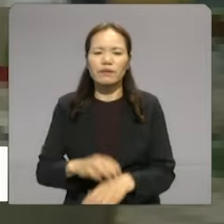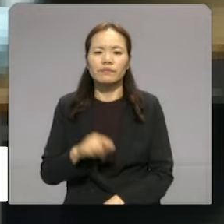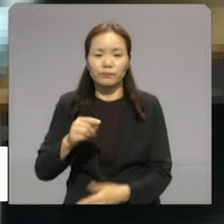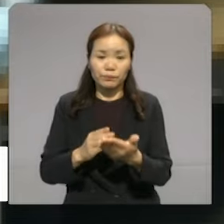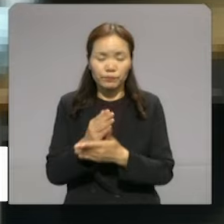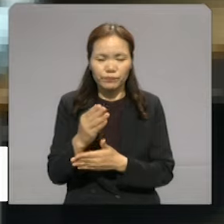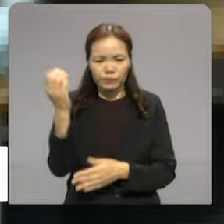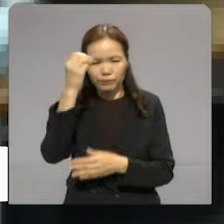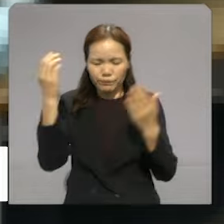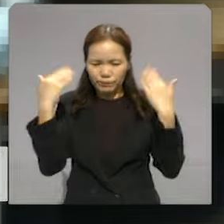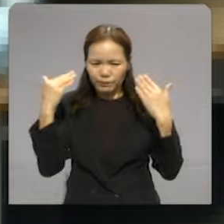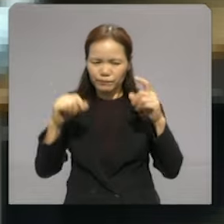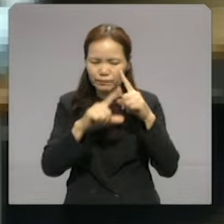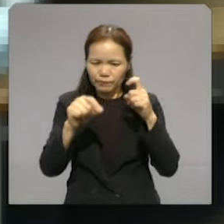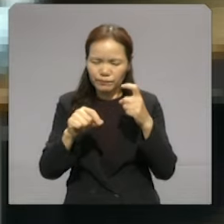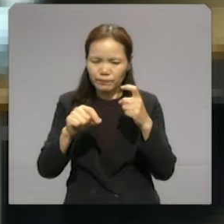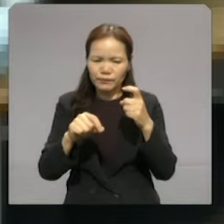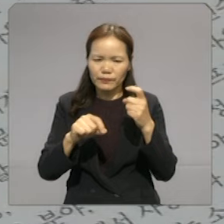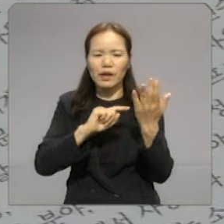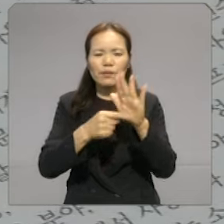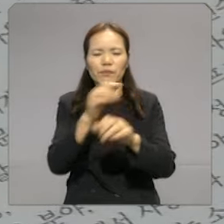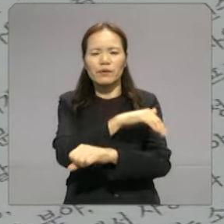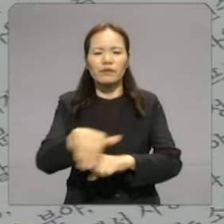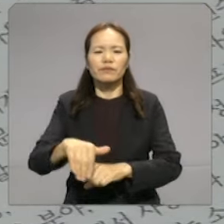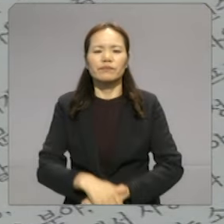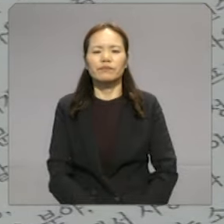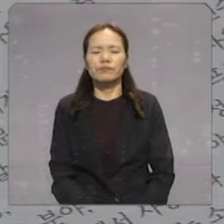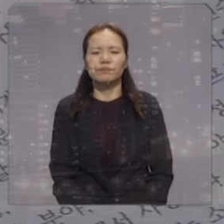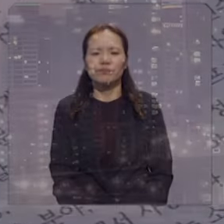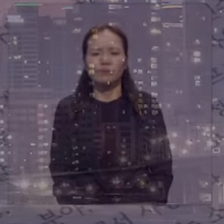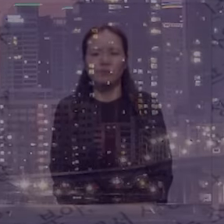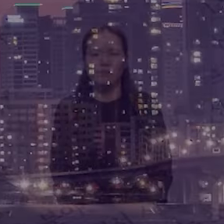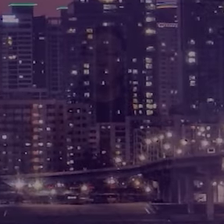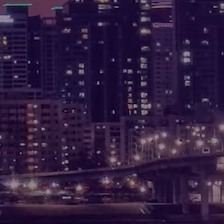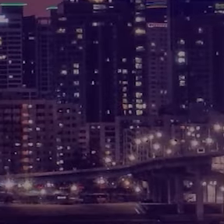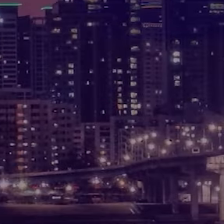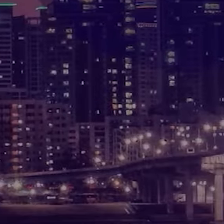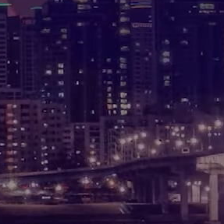고등학교 지정 대상을 다음 달 발표할 예정입니다. OBS 뉴스 이정현입니다.